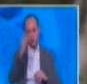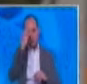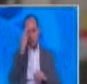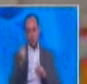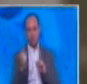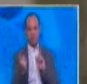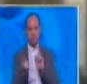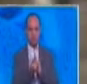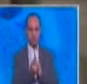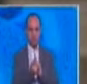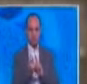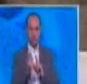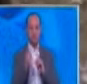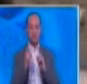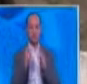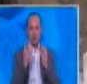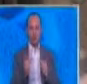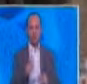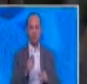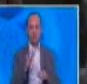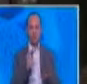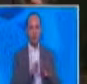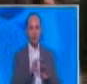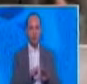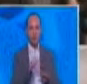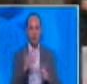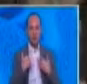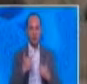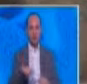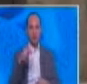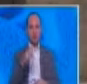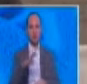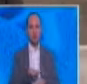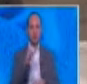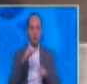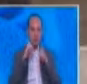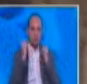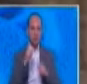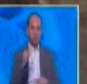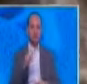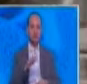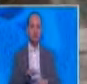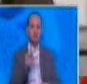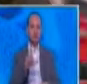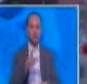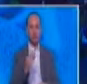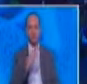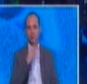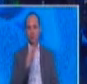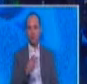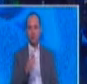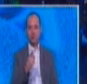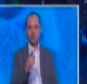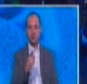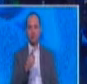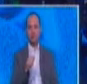hastayla birebir karşı karşıya gelecek, muayene edecek sağlık personelinin takması gerektiği görüşündeyiz. Peki, çok teşekkür ediyoruz